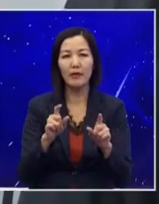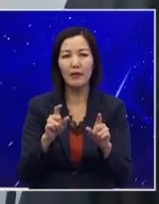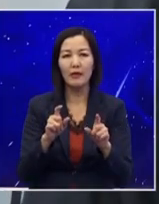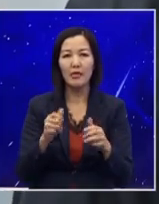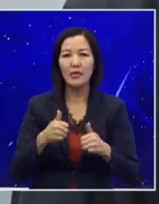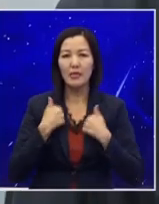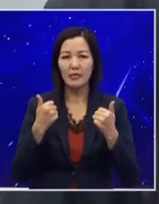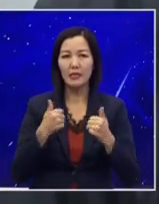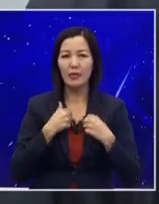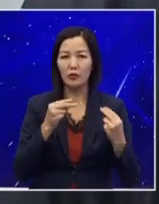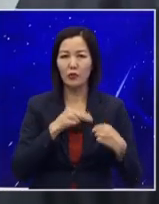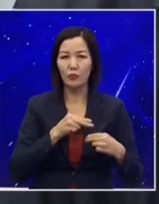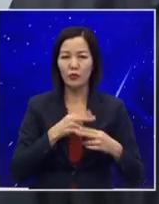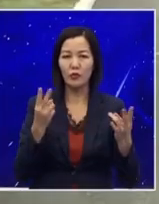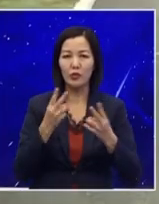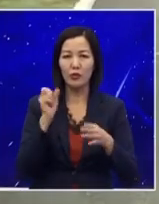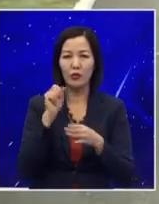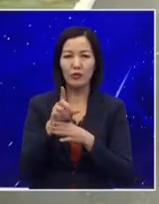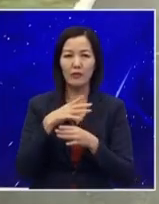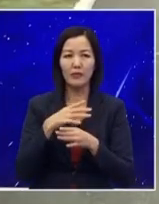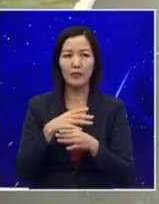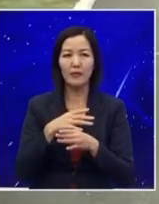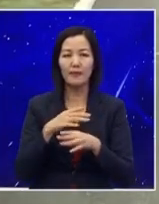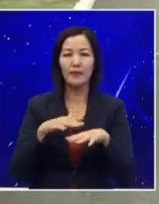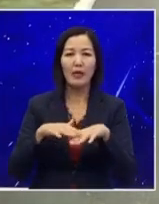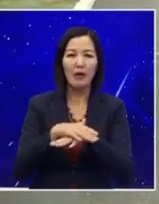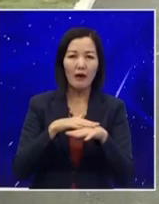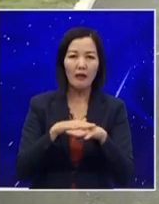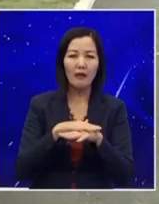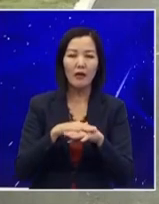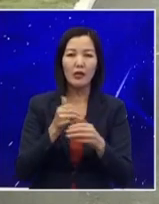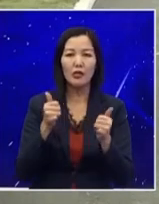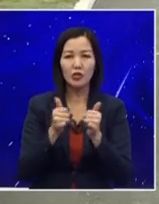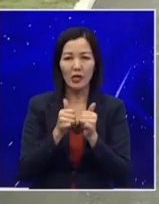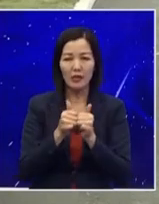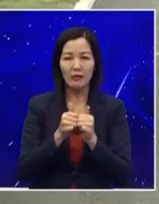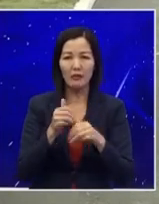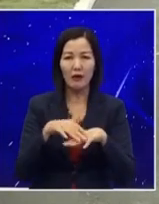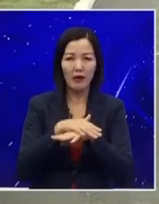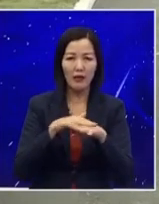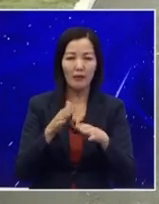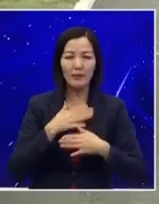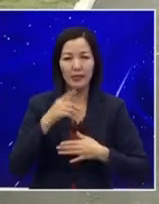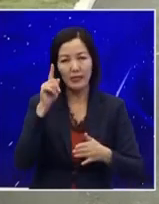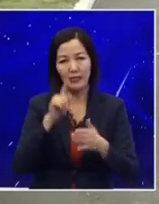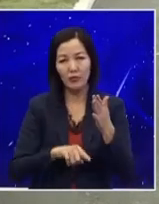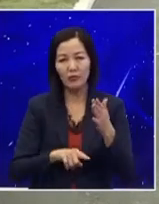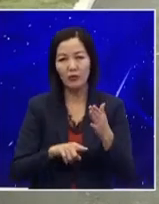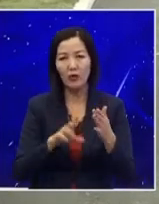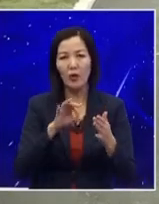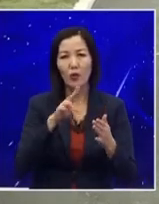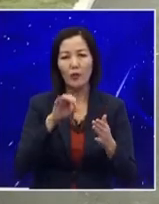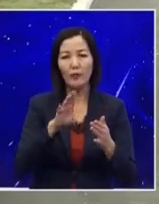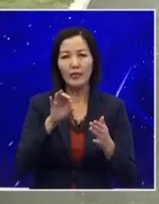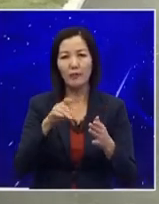барынтамен жұмыс істеулерін тапсырды. Біз бұяққа халыққа жақын болу үшін, халық бізге сен үшін, біз бұяқта open